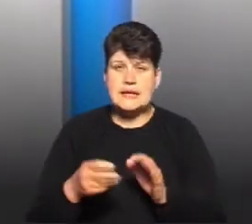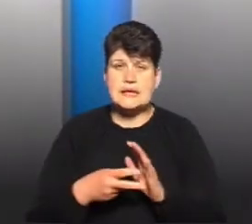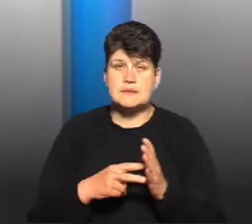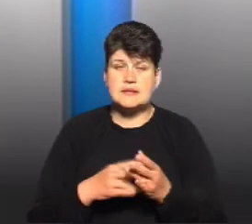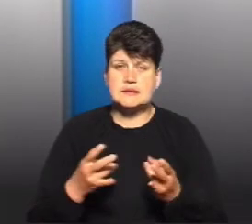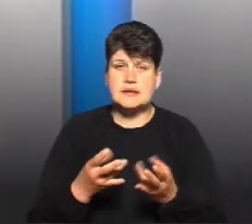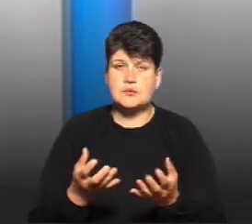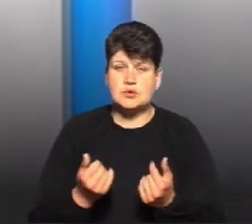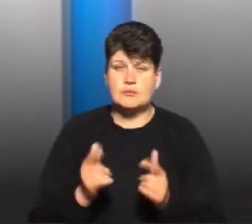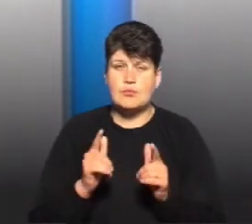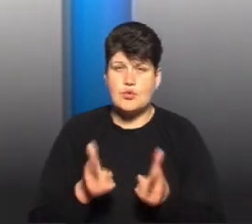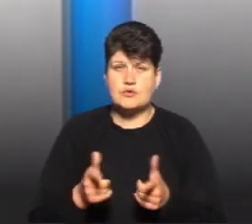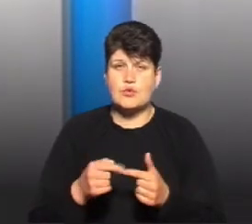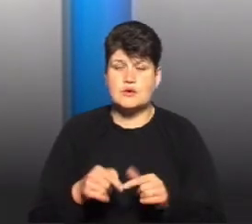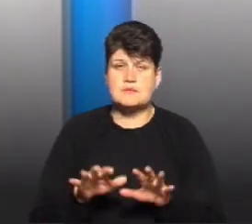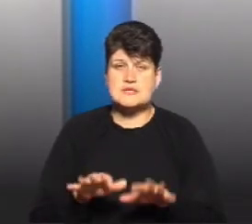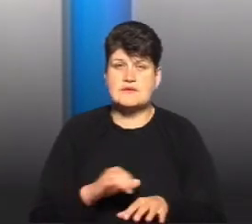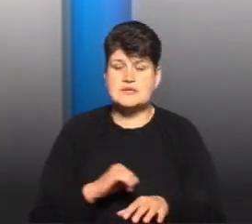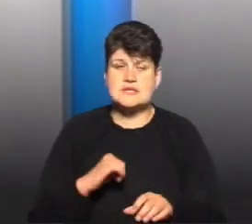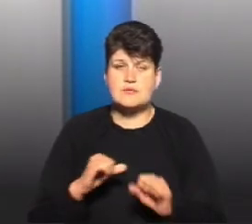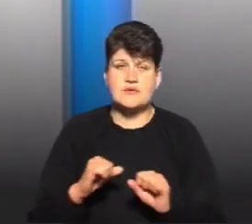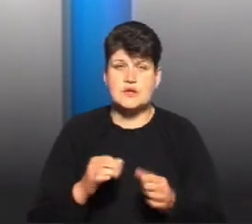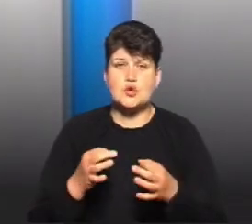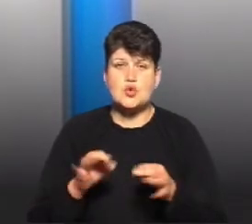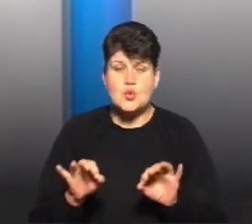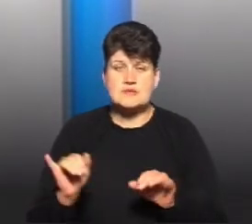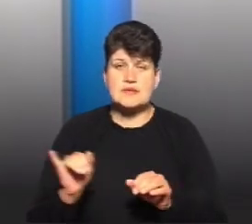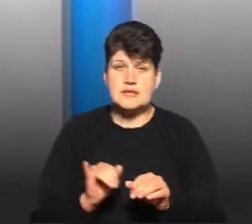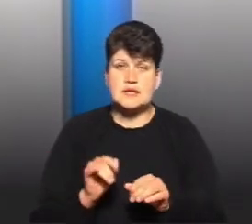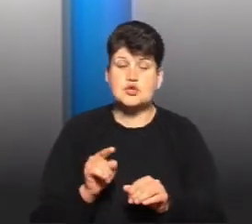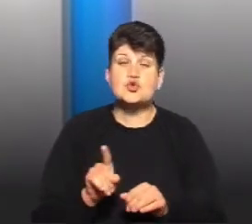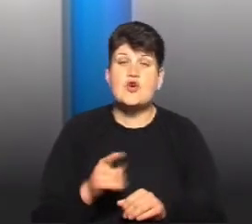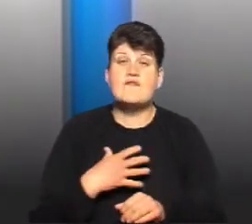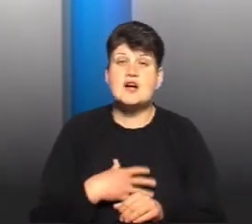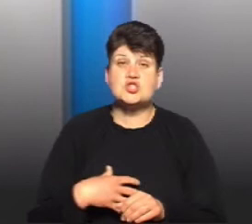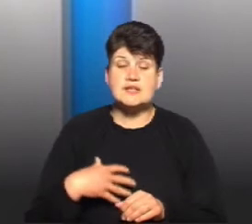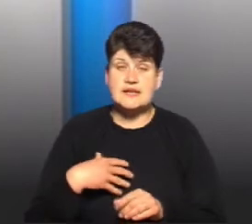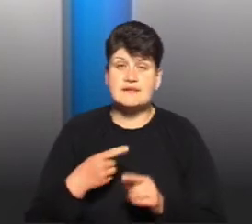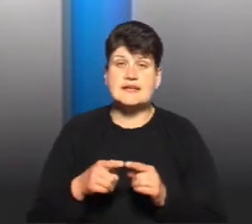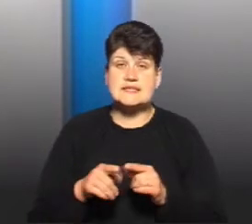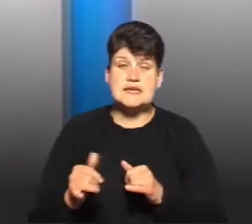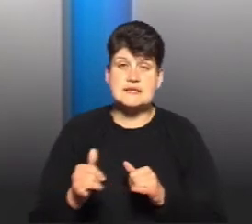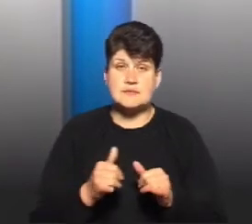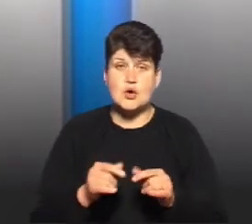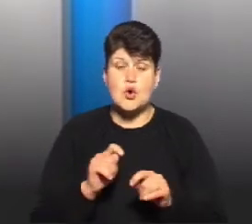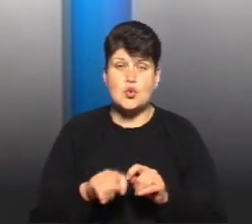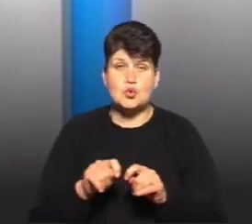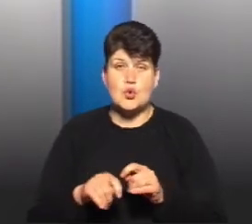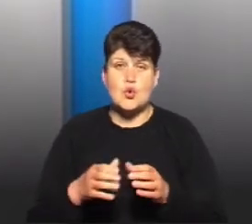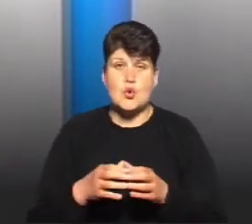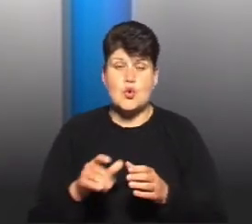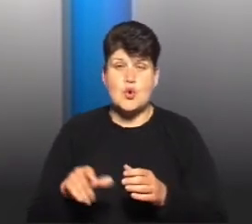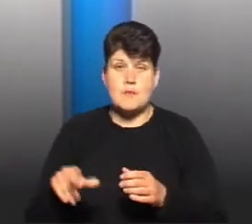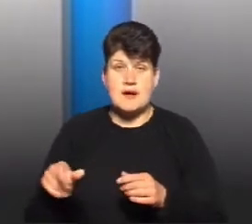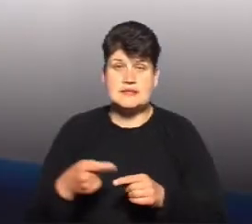погодження органу місцевого самоврядування, дозвіл. І крім того, саме що важливе, і також це забезпечує контроль з боку громади і громадськості, це проведення